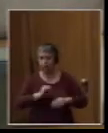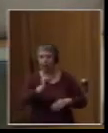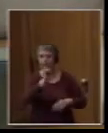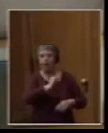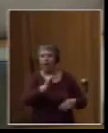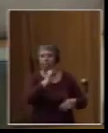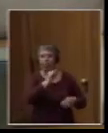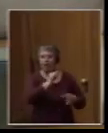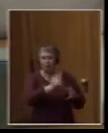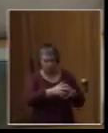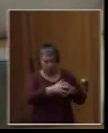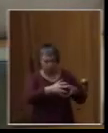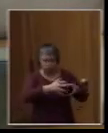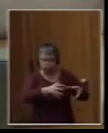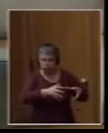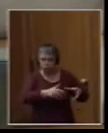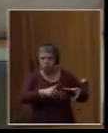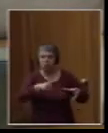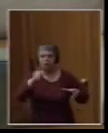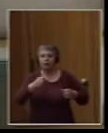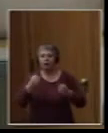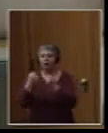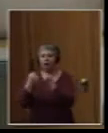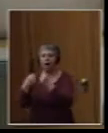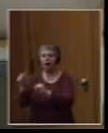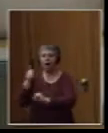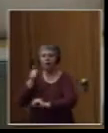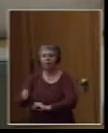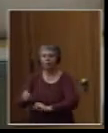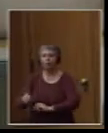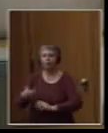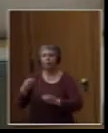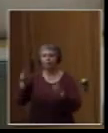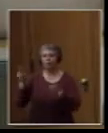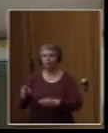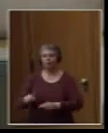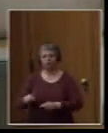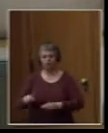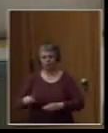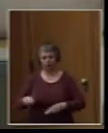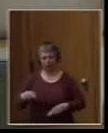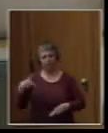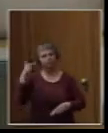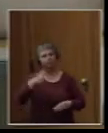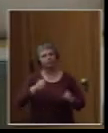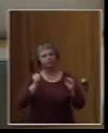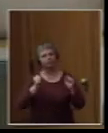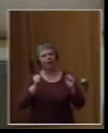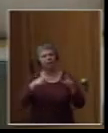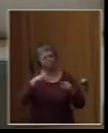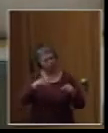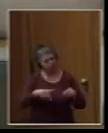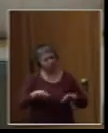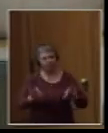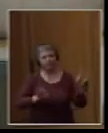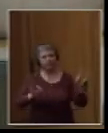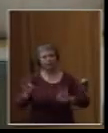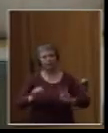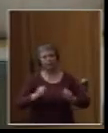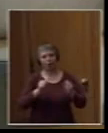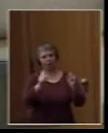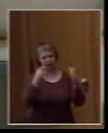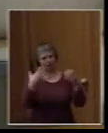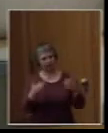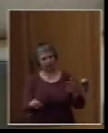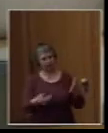Μεταξύ των σημαντικών αξώνων, 15 για την ακρίβεια που περιλαμβάνει το σχέδιο δράσης, θέλω να τονίσω τη σημασία που